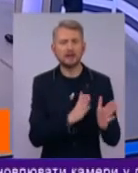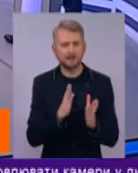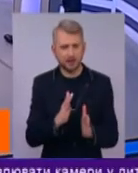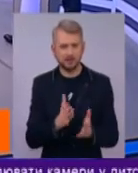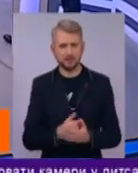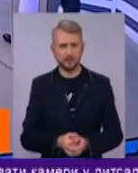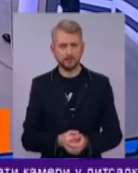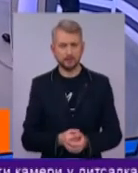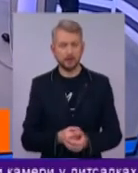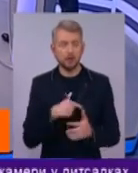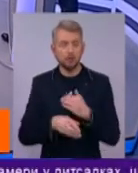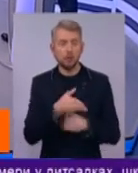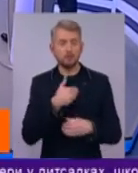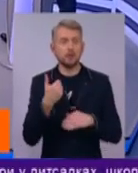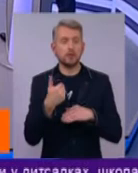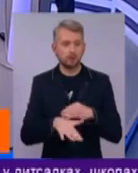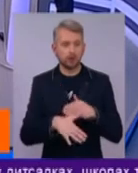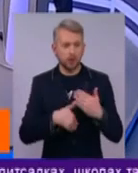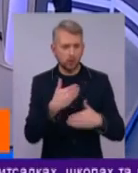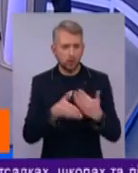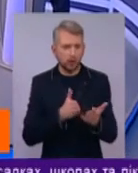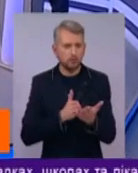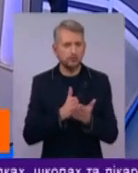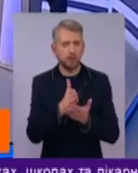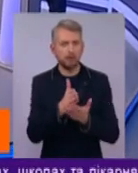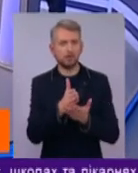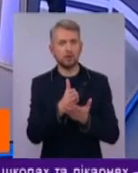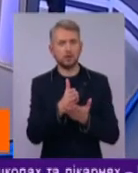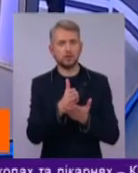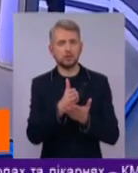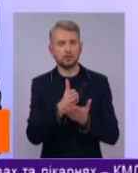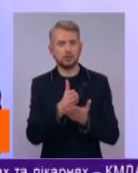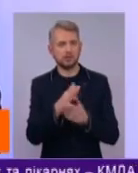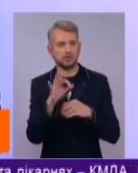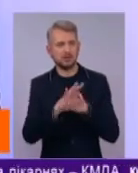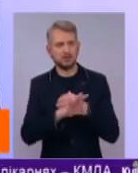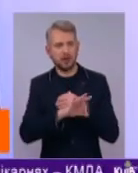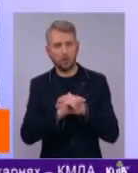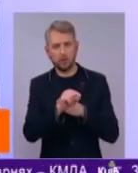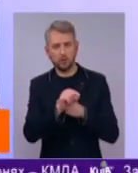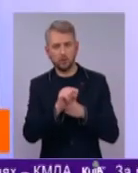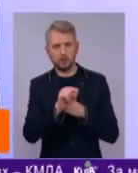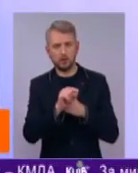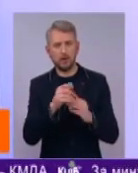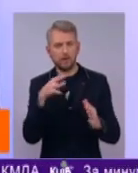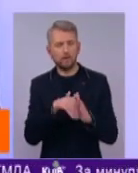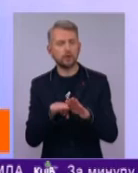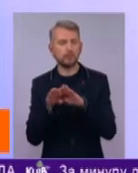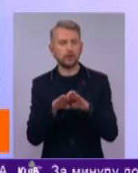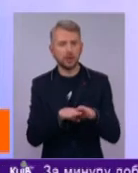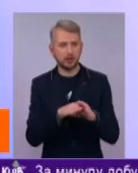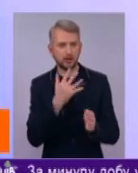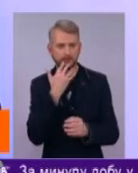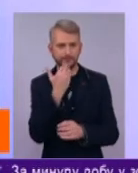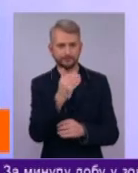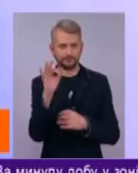така. Тобто ми вже рухаємось напрямок заходу. Вводимо стандарти вже західного